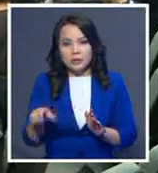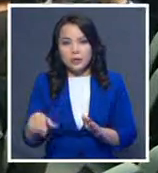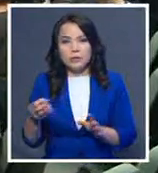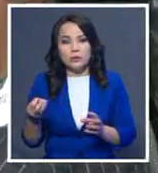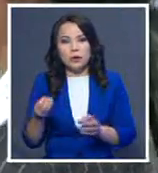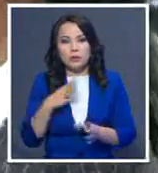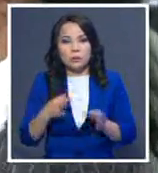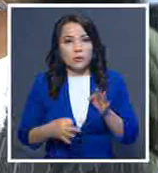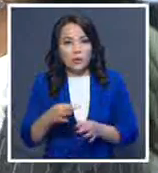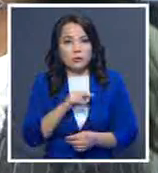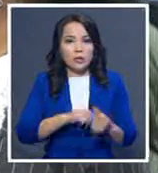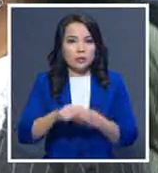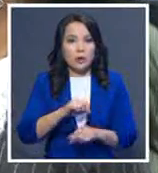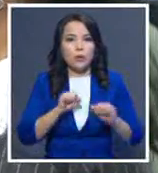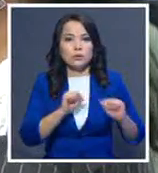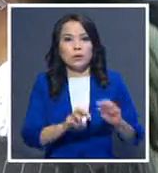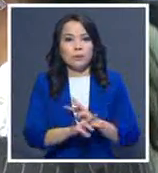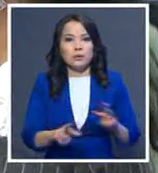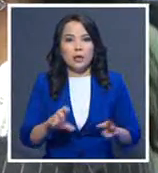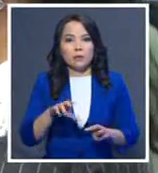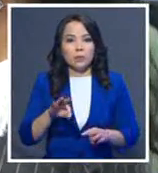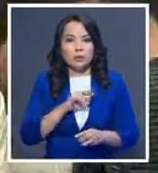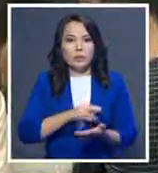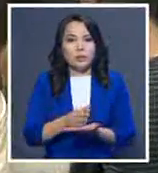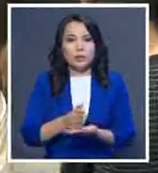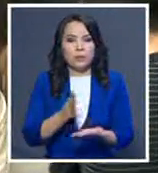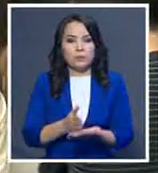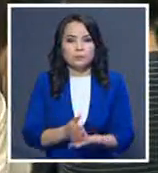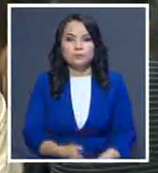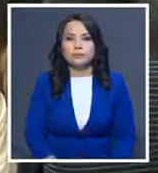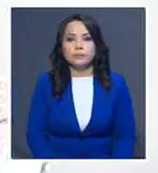ішінде кәсіпкерлер мен қорғаныс министрлігінің экс-қызметкерлері де бар.